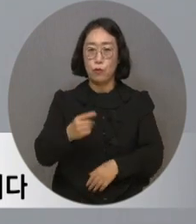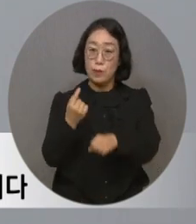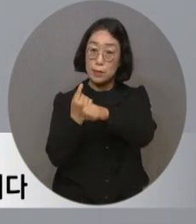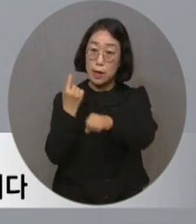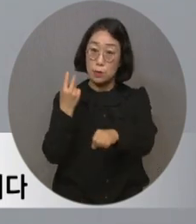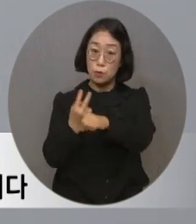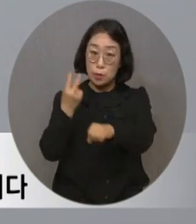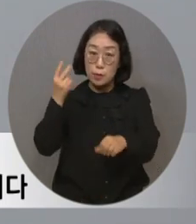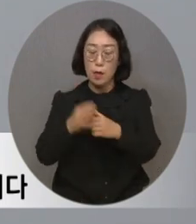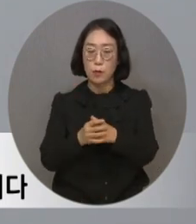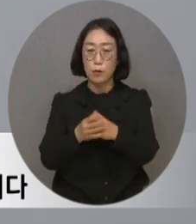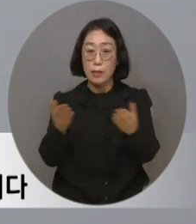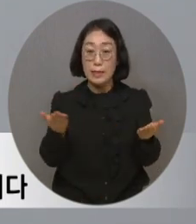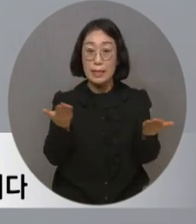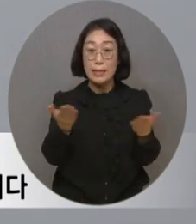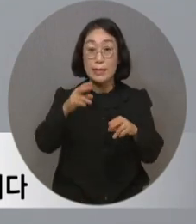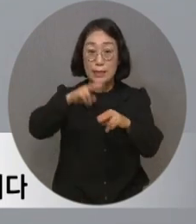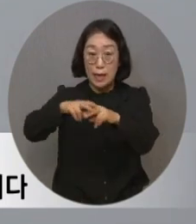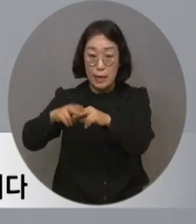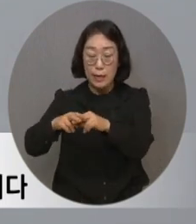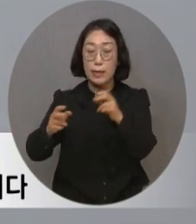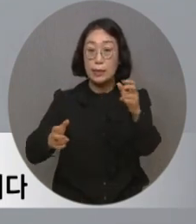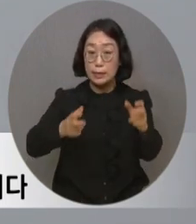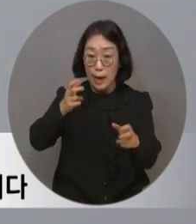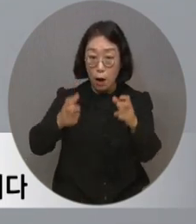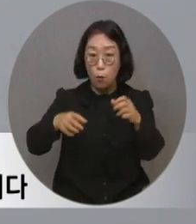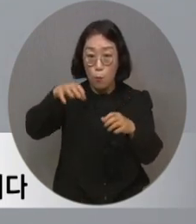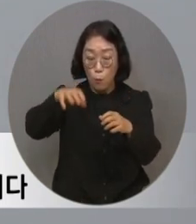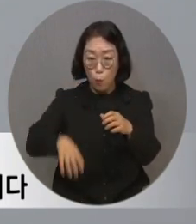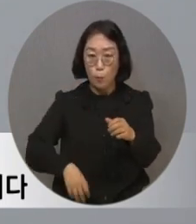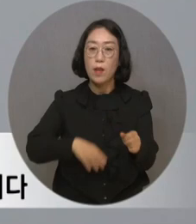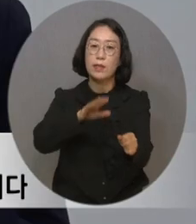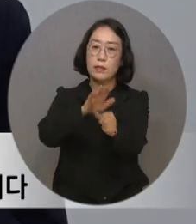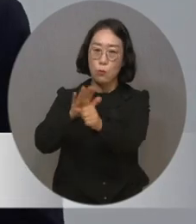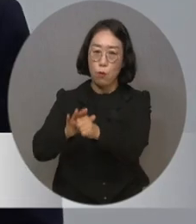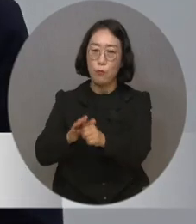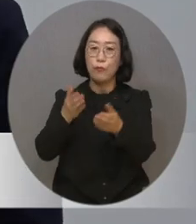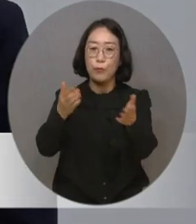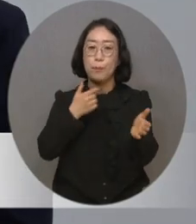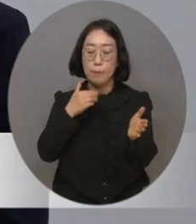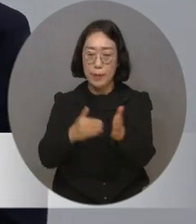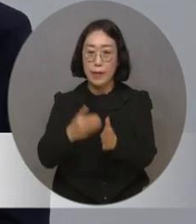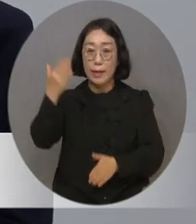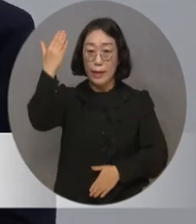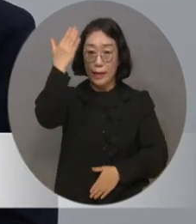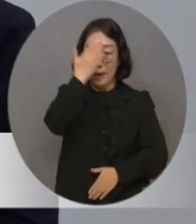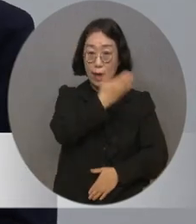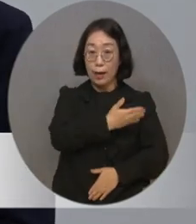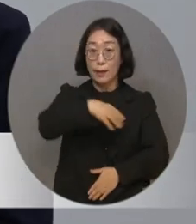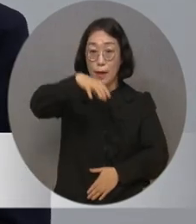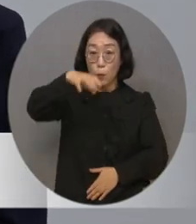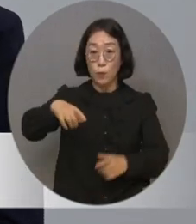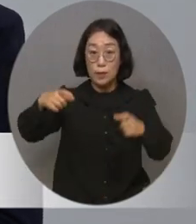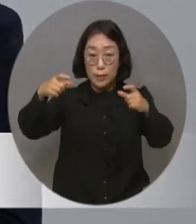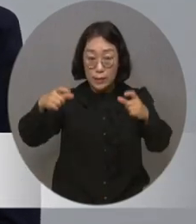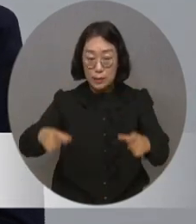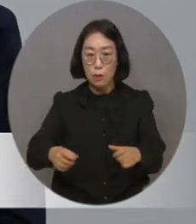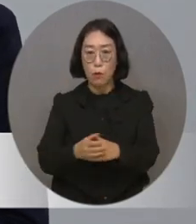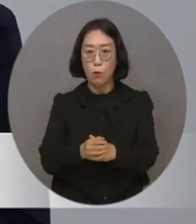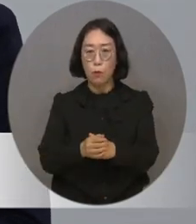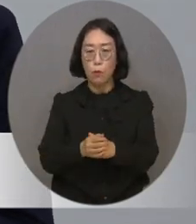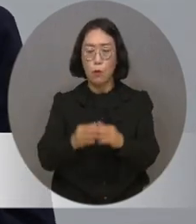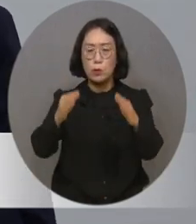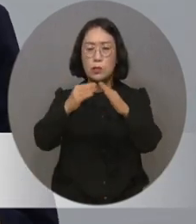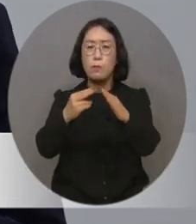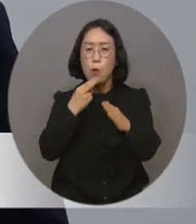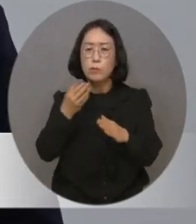22년에 노숙인 일자리 창출 사업 일환으로 지원을 했습니다. 깨끗한 의정부역 그리고